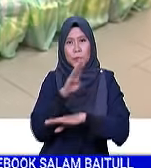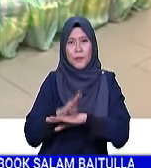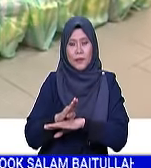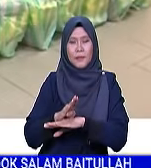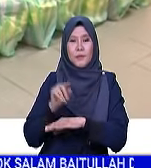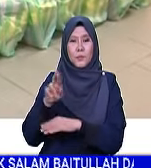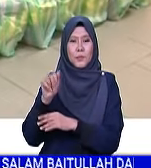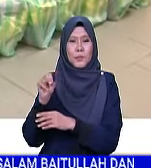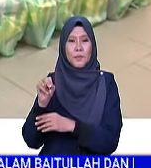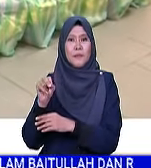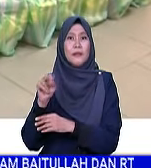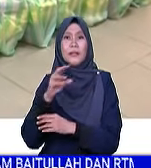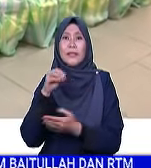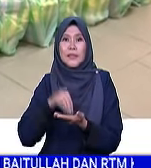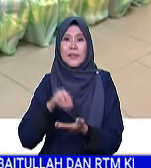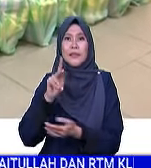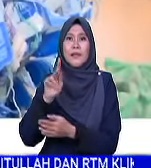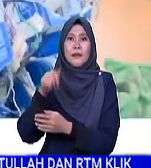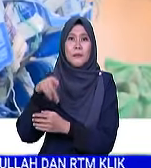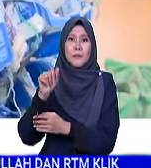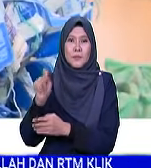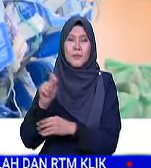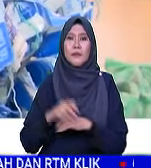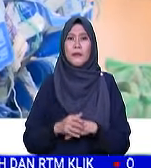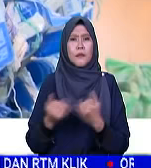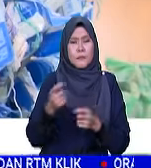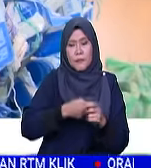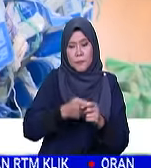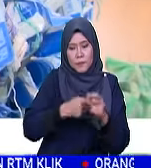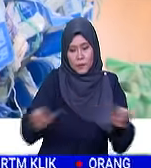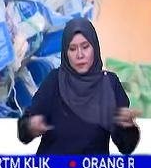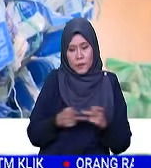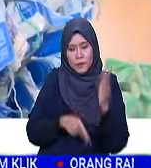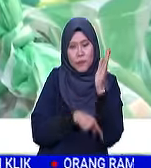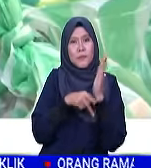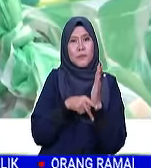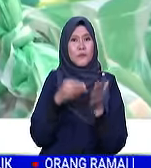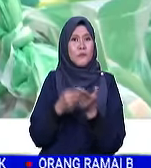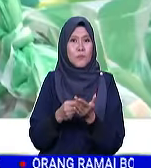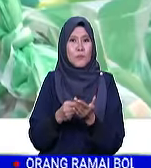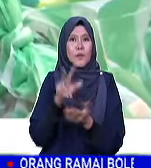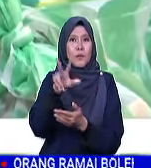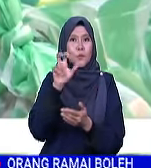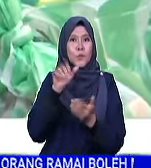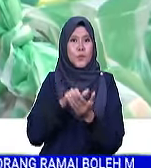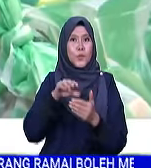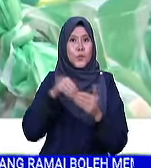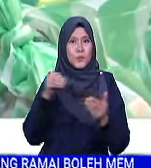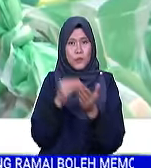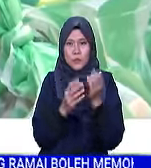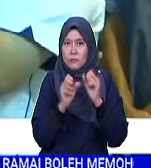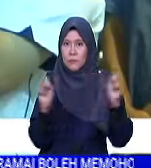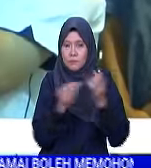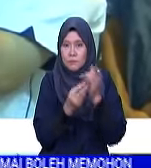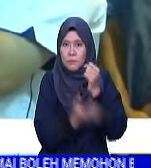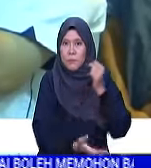Kapit. Jelasnya, menerusi bantuan pemulih, setiap kawasan Parlimen diperuntukkan sebanyak RM300,000,